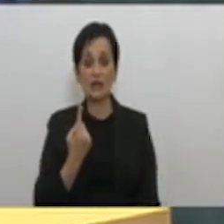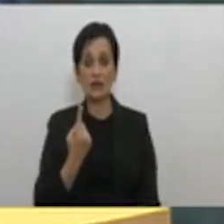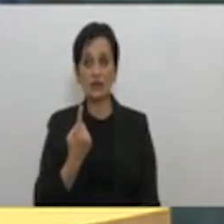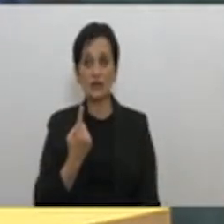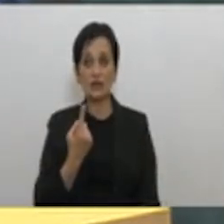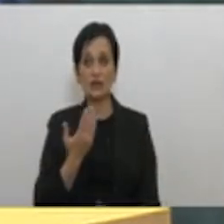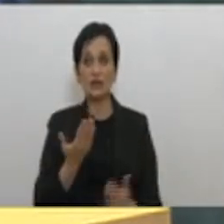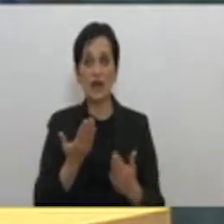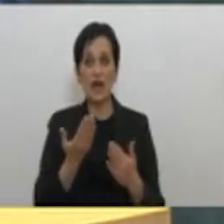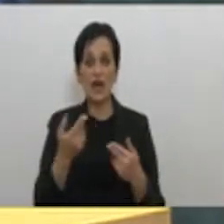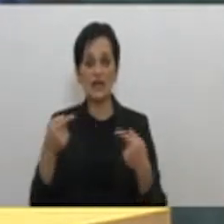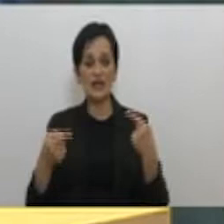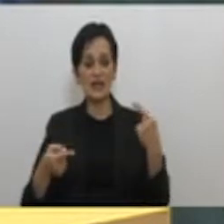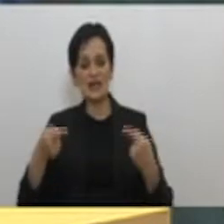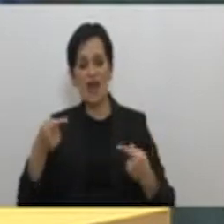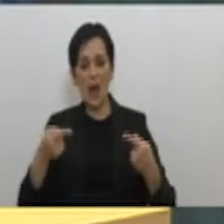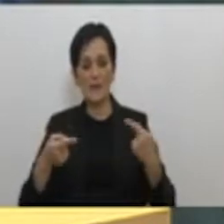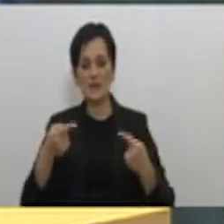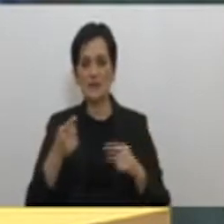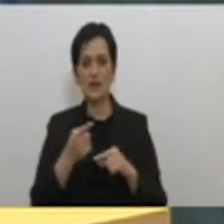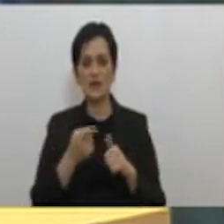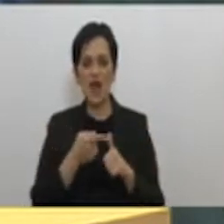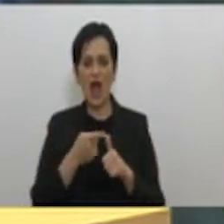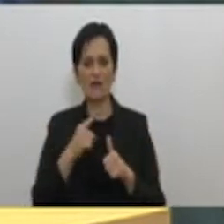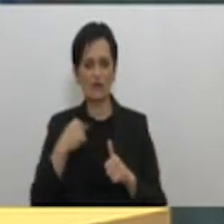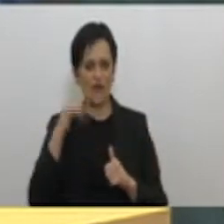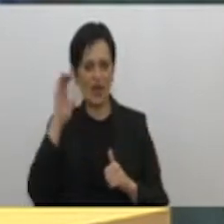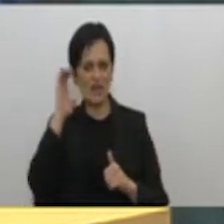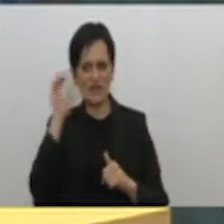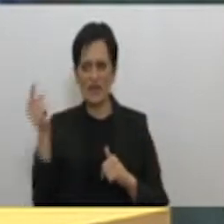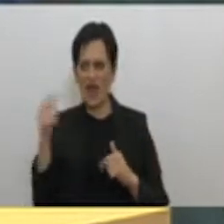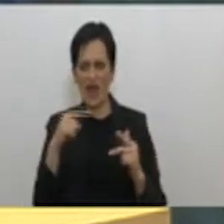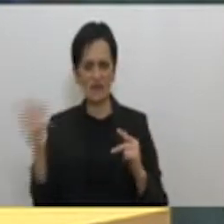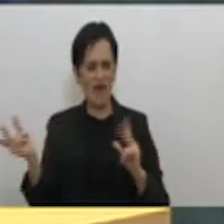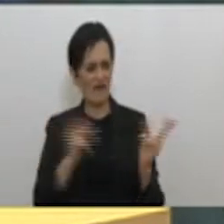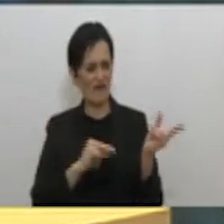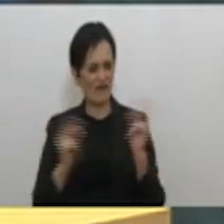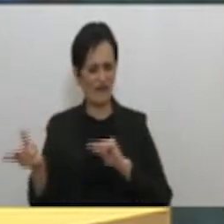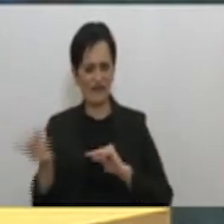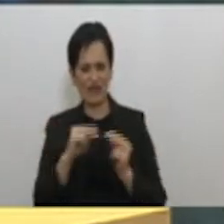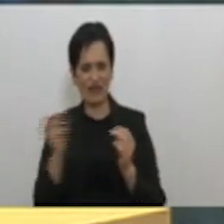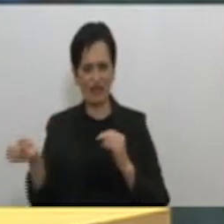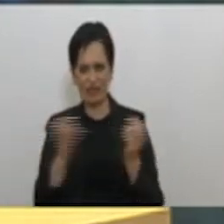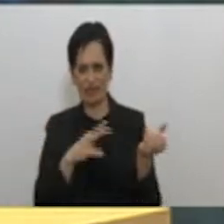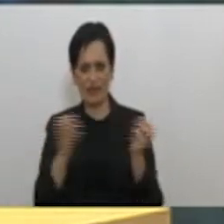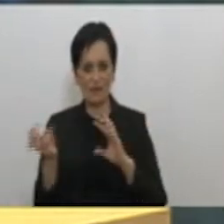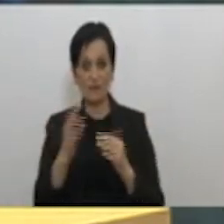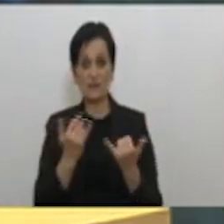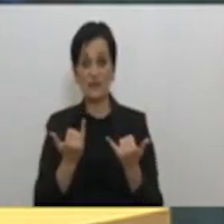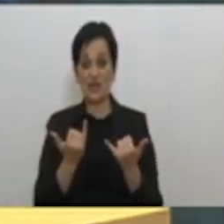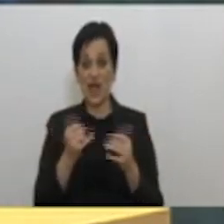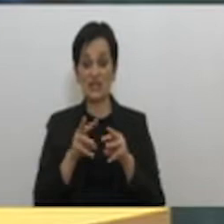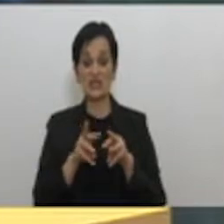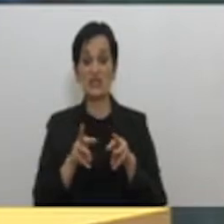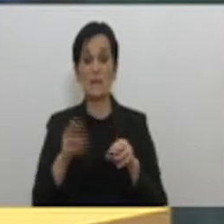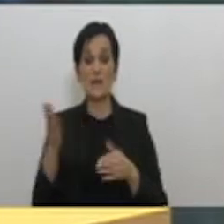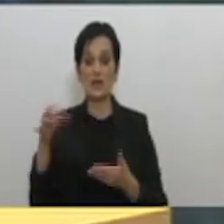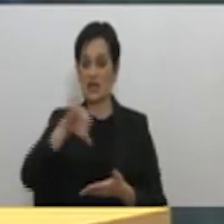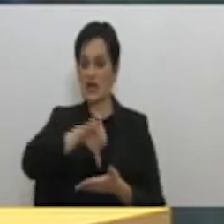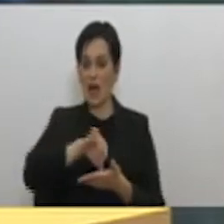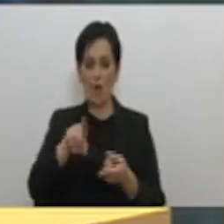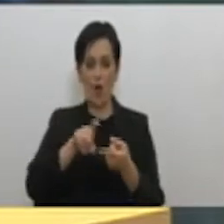ამას არც დაპირისპირება ქვია და ჩვენ რო ვისმენ და ამ ერთმანეთის წამოძახილებს რა და სულ არ ეხება დღევანდელი მინისტრის გამოსვლას